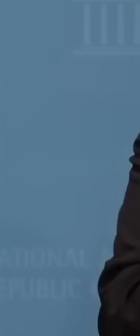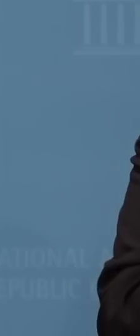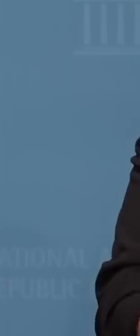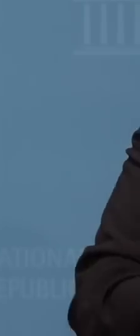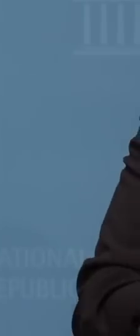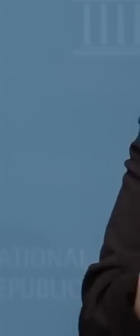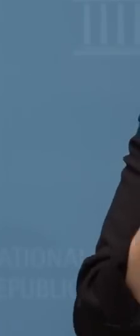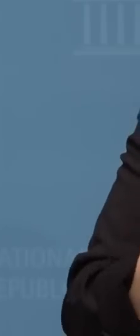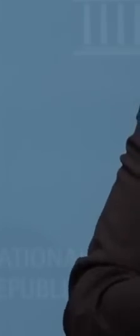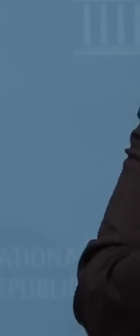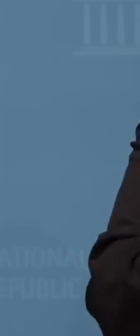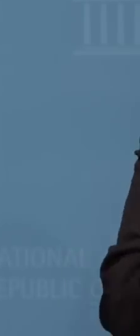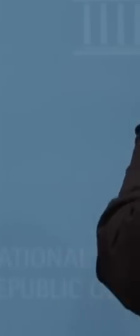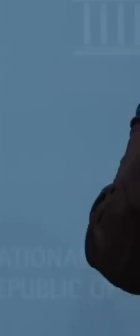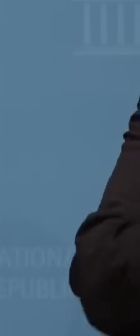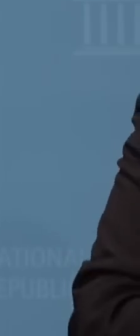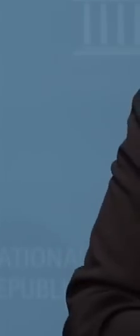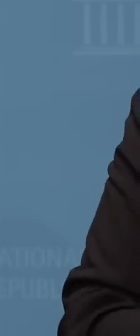단절되었습니다.